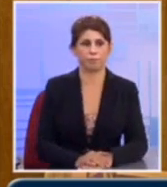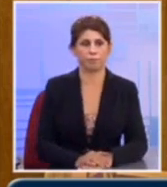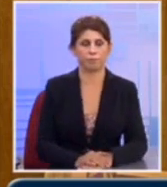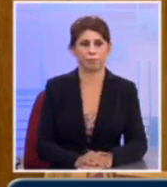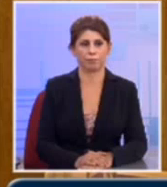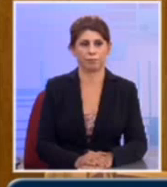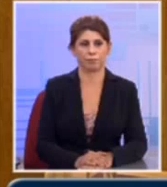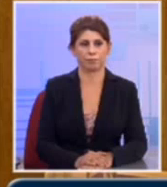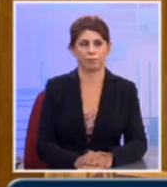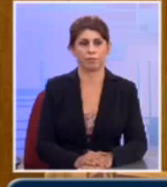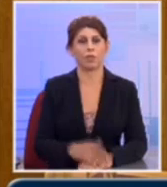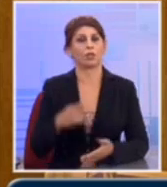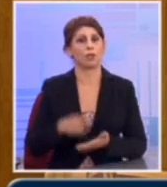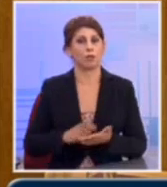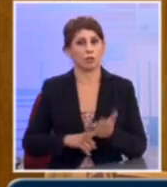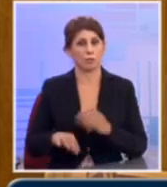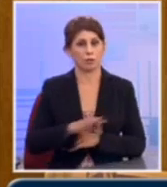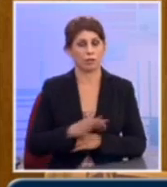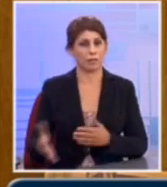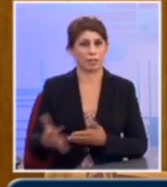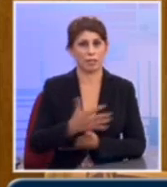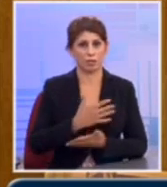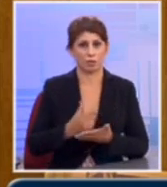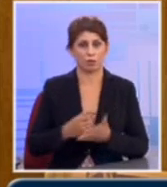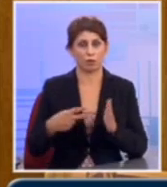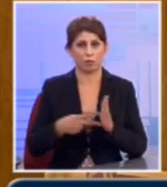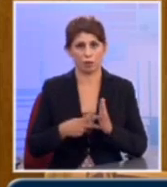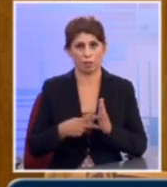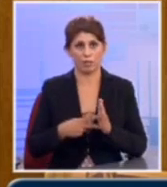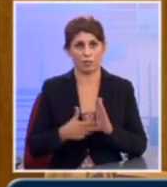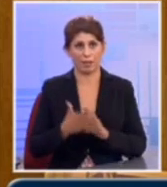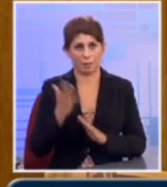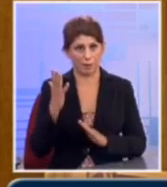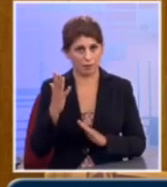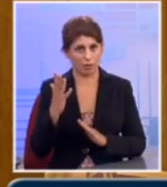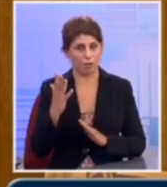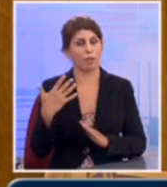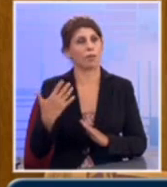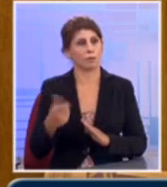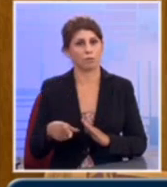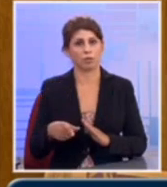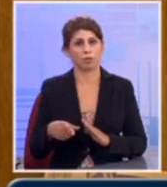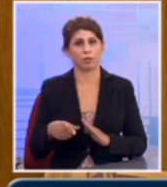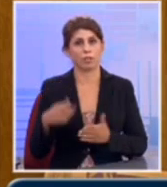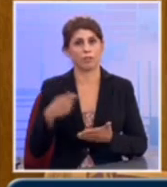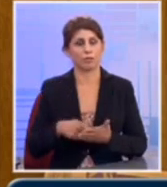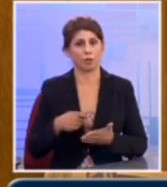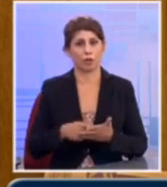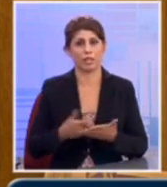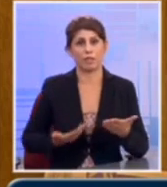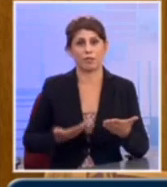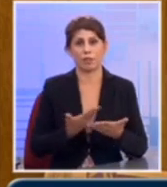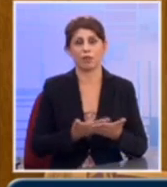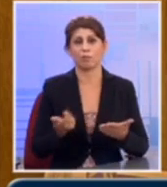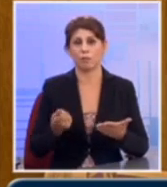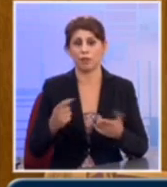τον φορολογικό νομοσχέδιο για τα εισοδήματα του 2015 που είναι οι φορολογικές δηλώσεις που